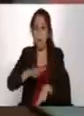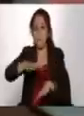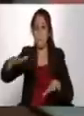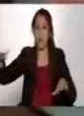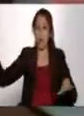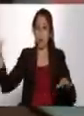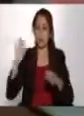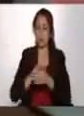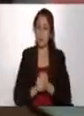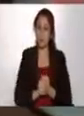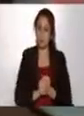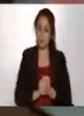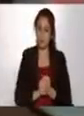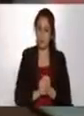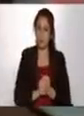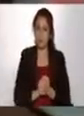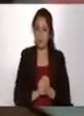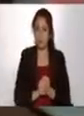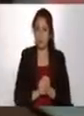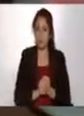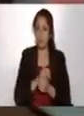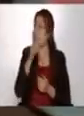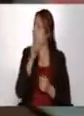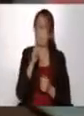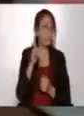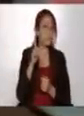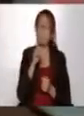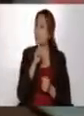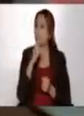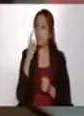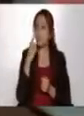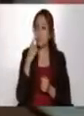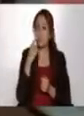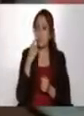ببص انا عايز اشوفه، بتلفت حواليا لقيته واقف عامل لي كده.